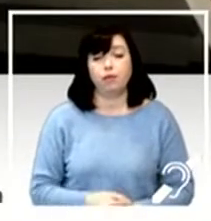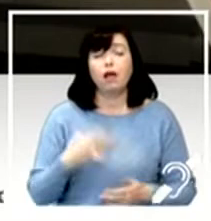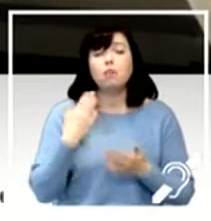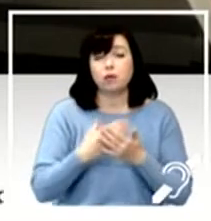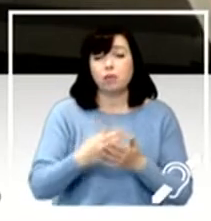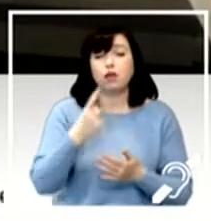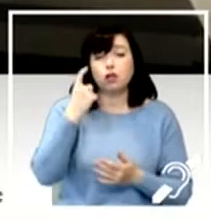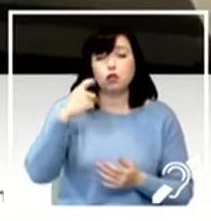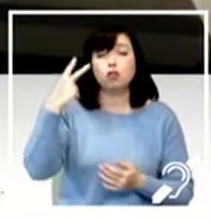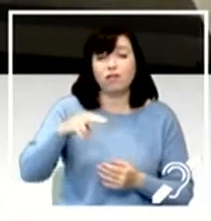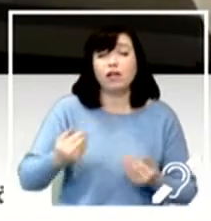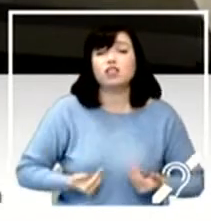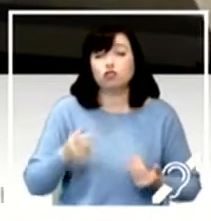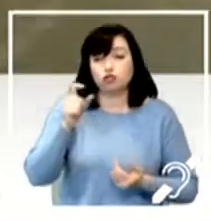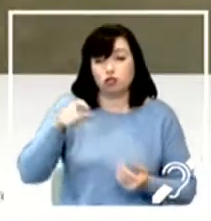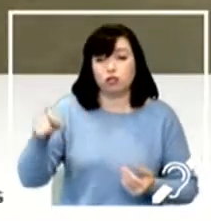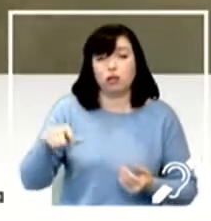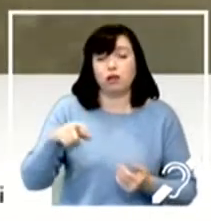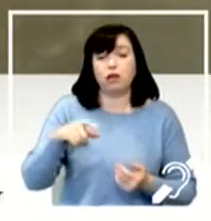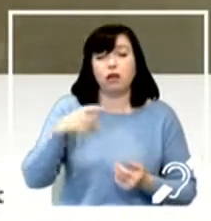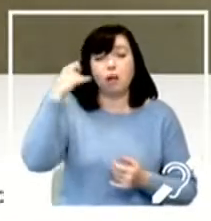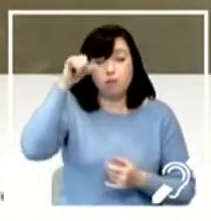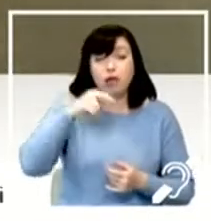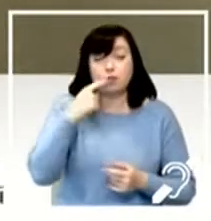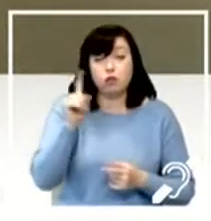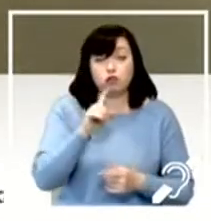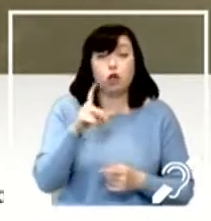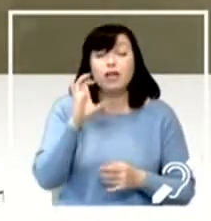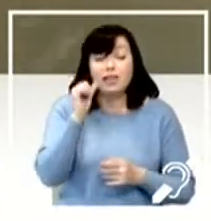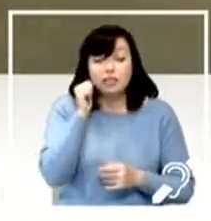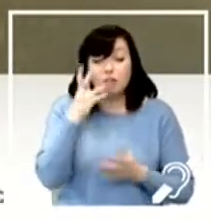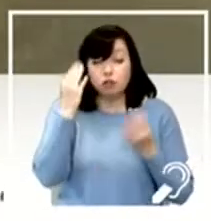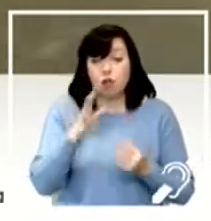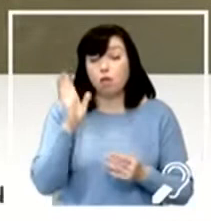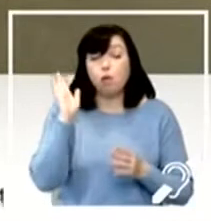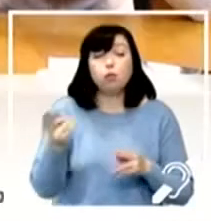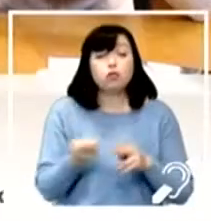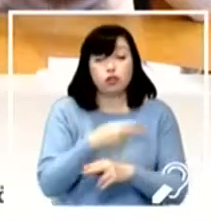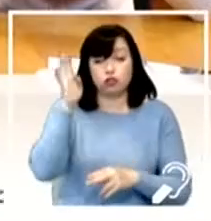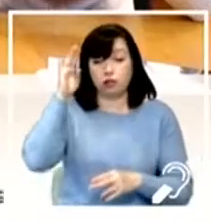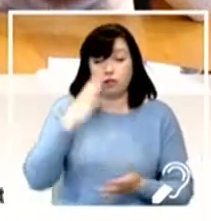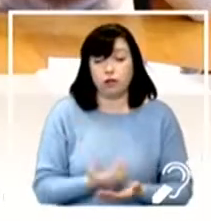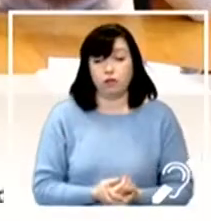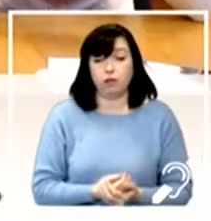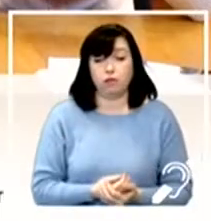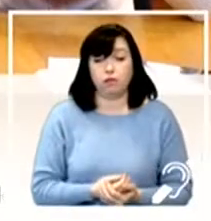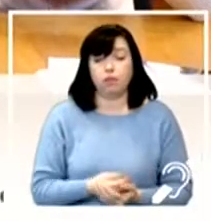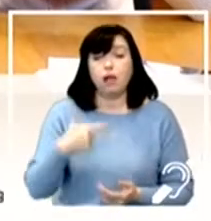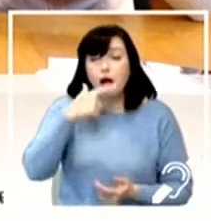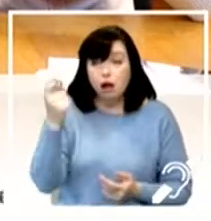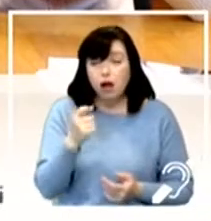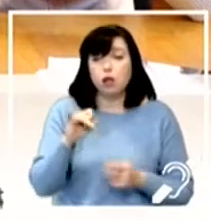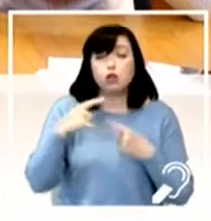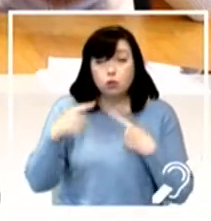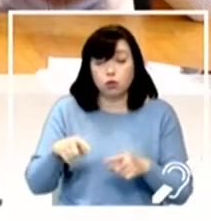Aproape 120.000 de locuitori din Bălți au fost informați că de mâine ar putea rămâne fără apă la robinete. И газу или другим услугам можно